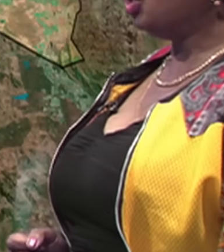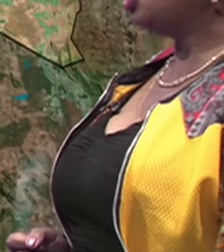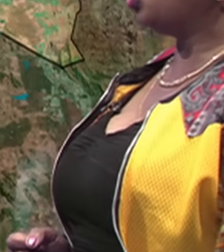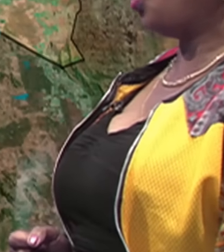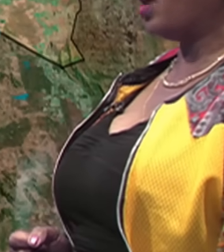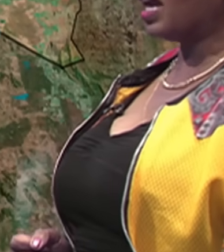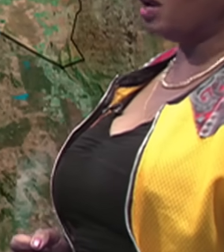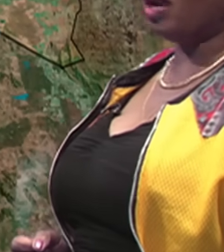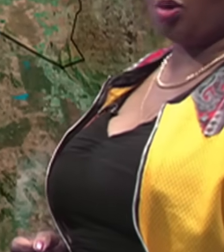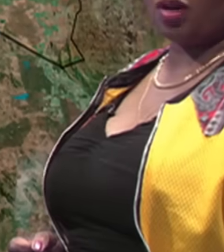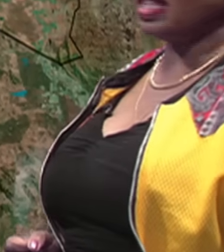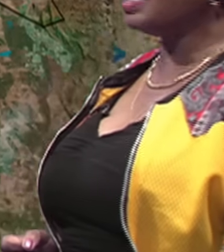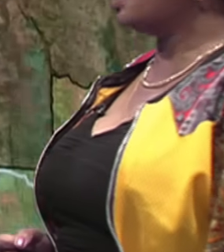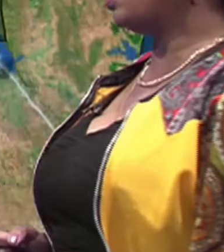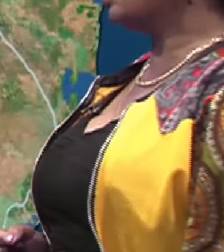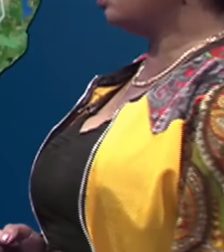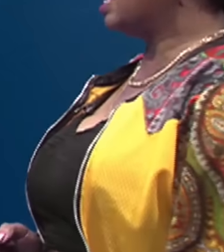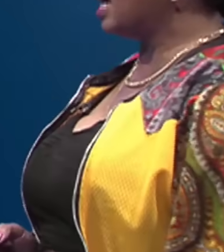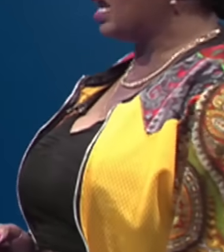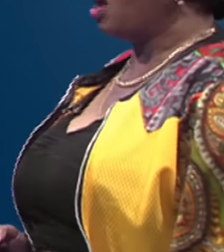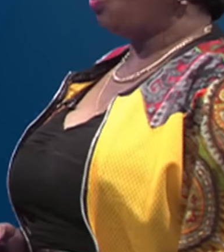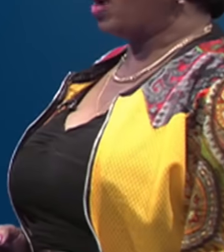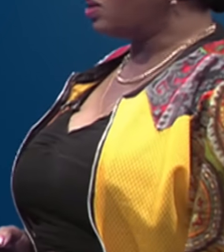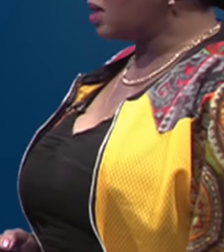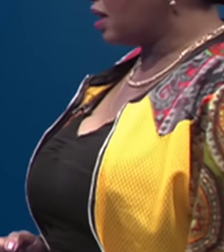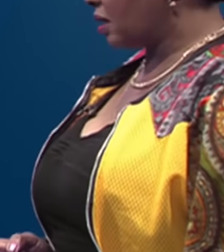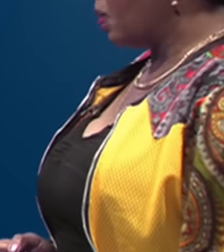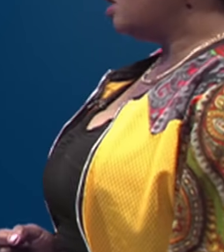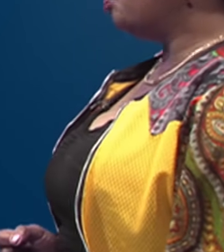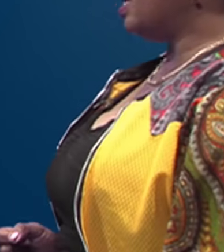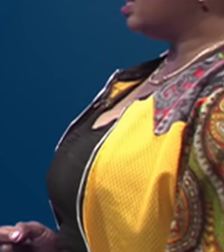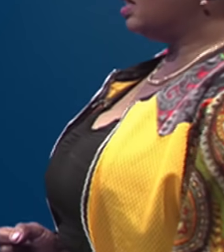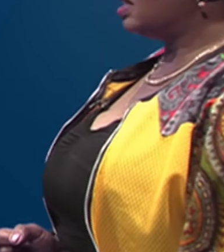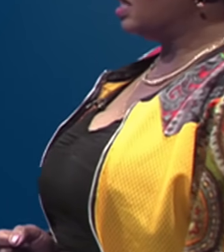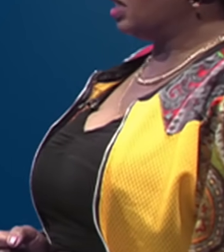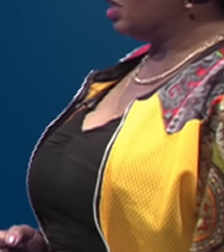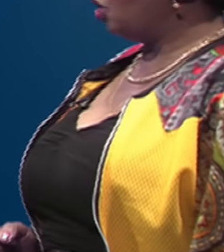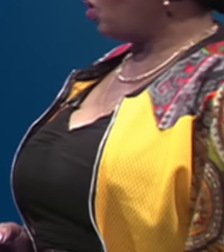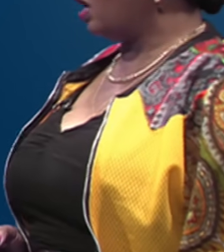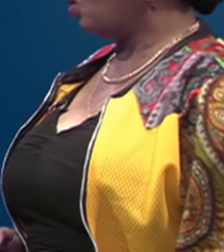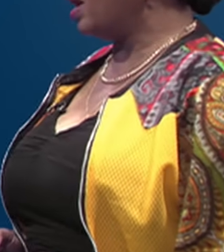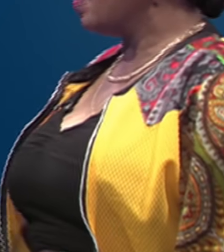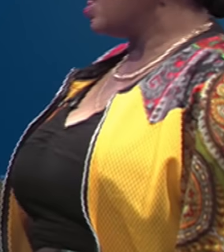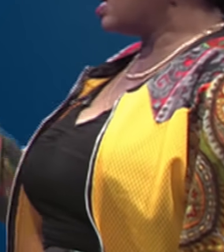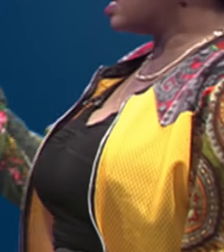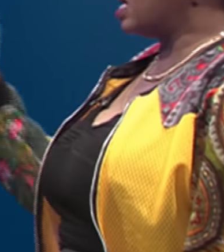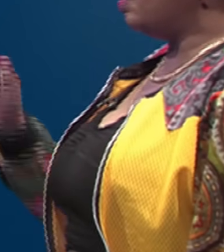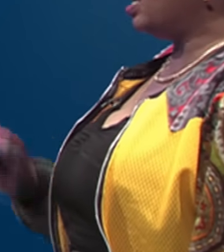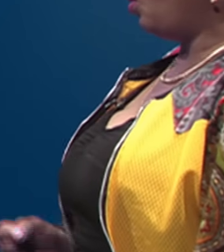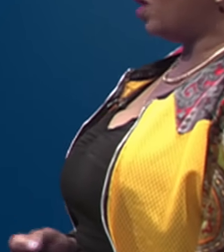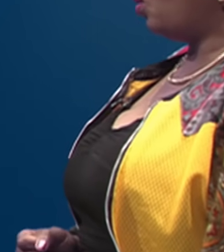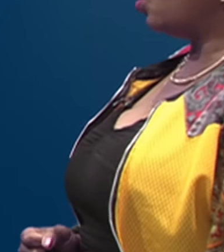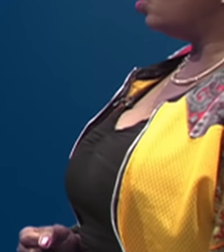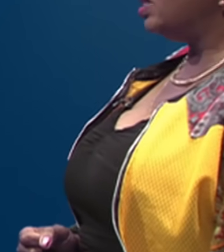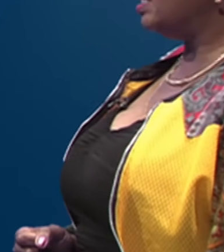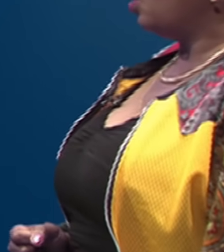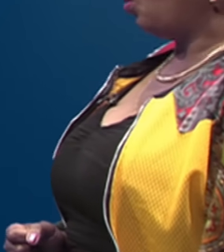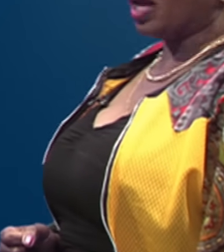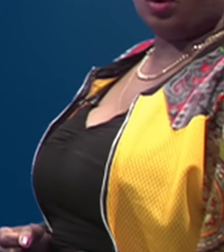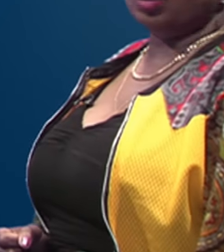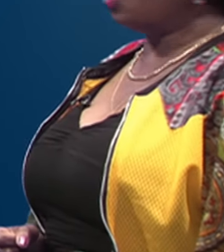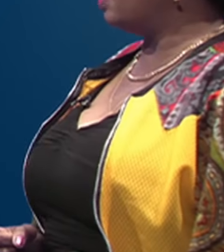tlabe di ntši le gona ge re lebelela go provinceng ya KwaZulu Natal go la go sasa dipula tšela di santšane di le gona le gona ge re ra lebelela gona go